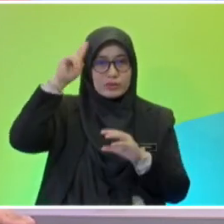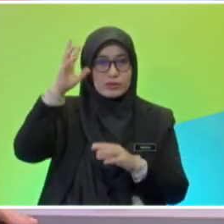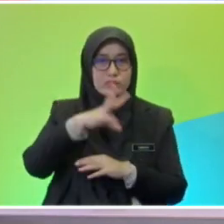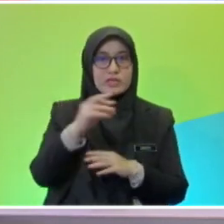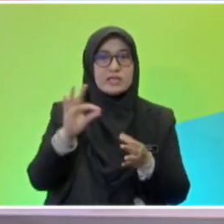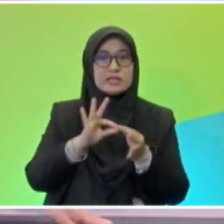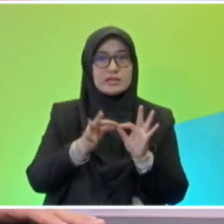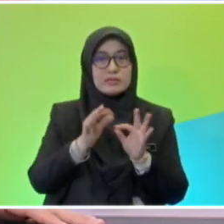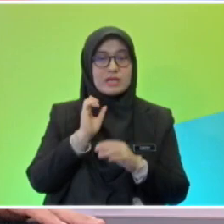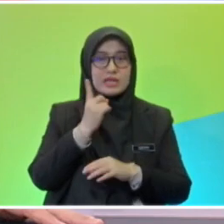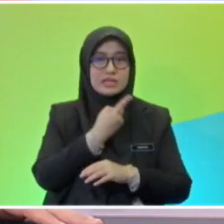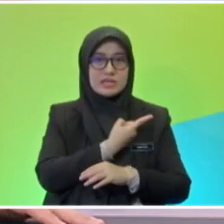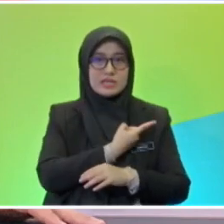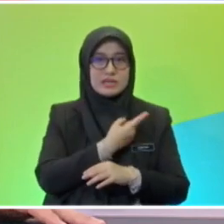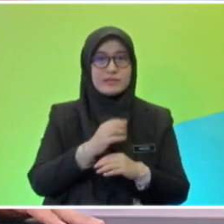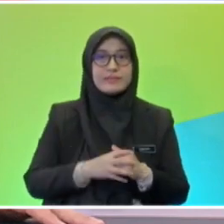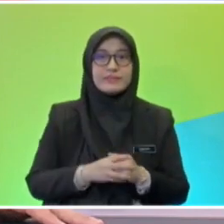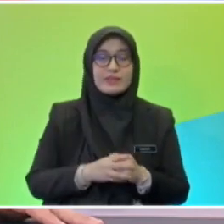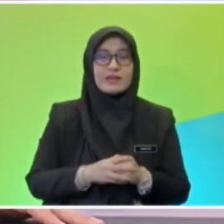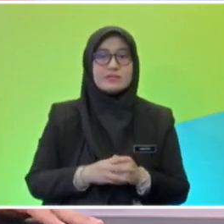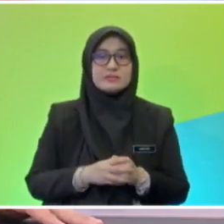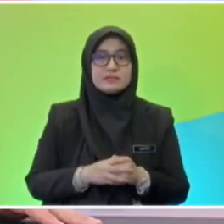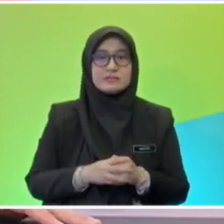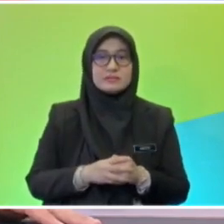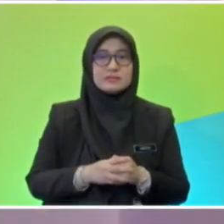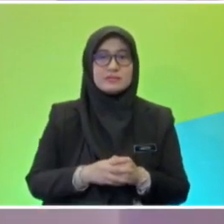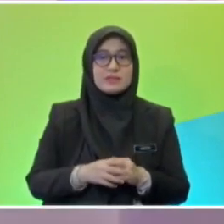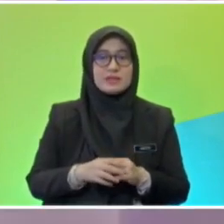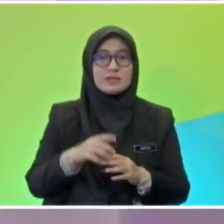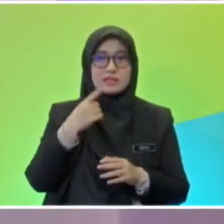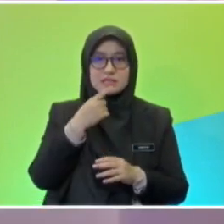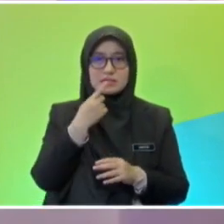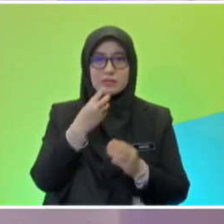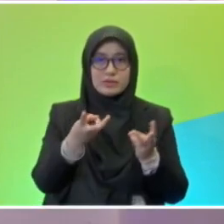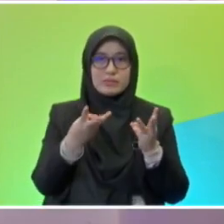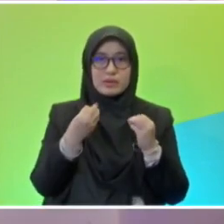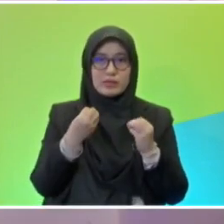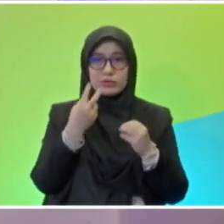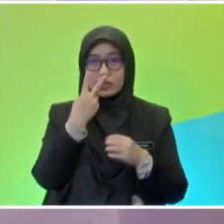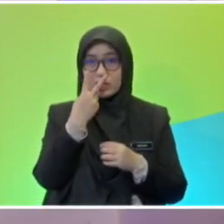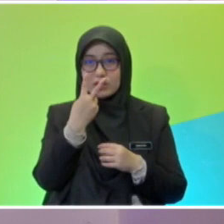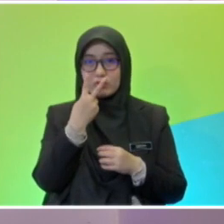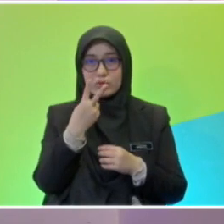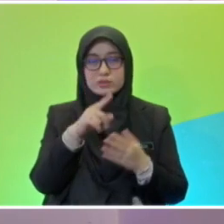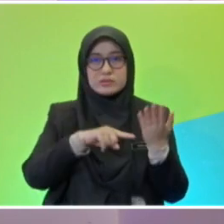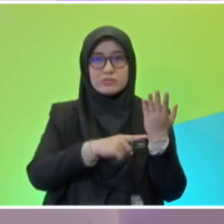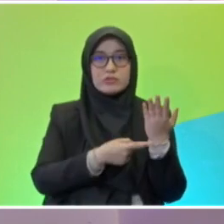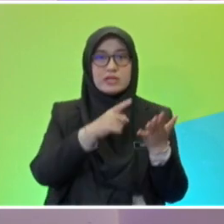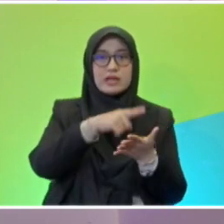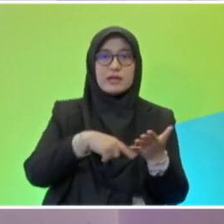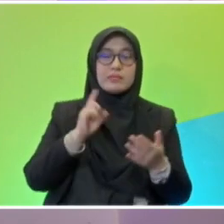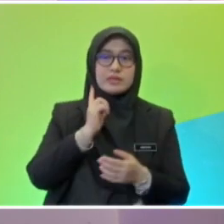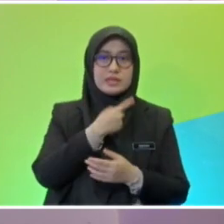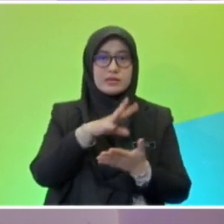murid guru kan dekat hotel mana Cuk boleh kalau nak dapatkan setelah yang saya gunakan ini boleh